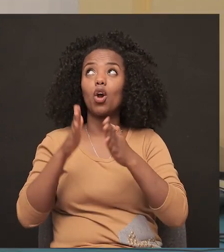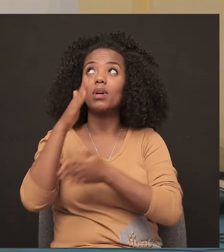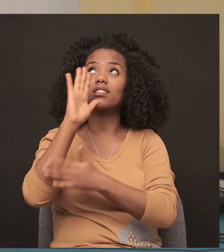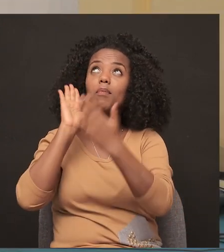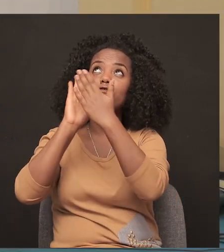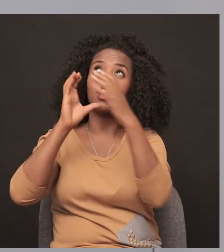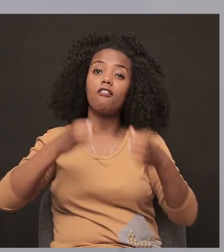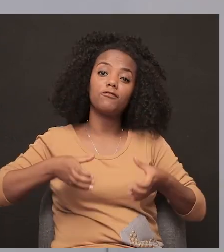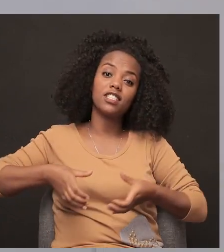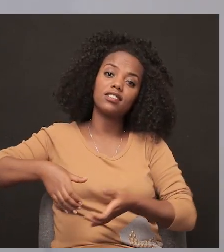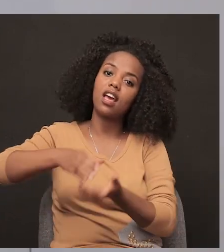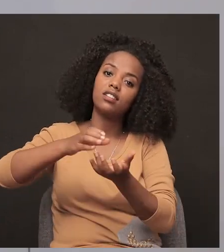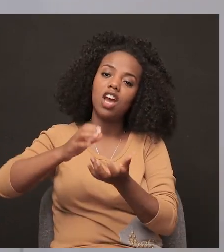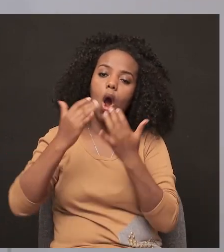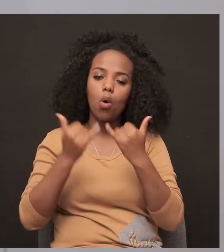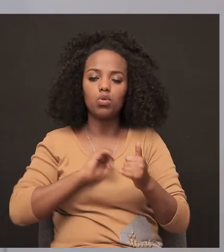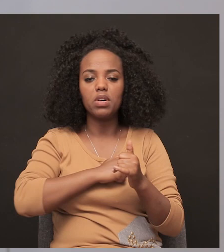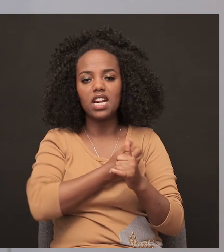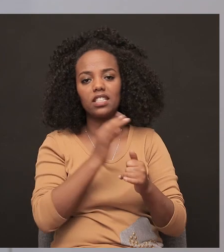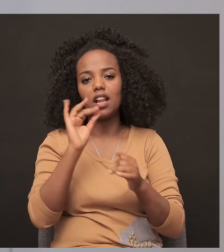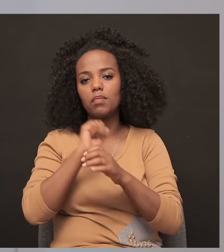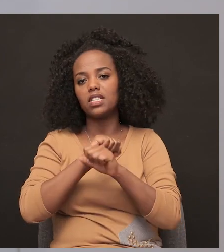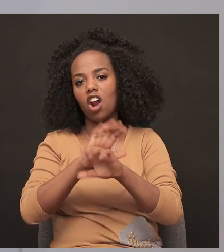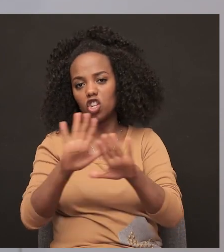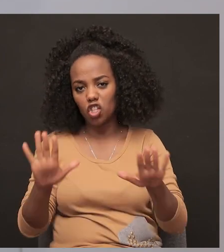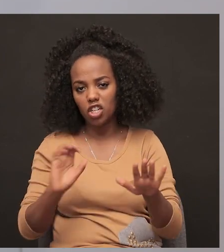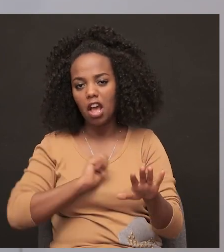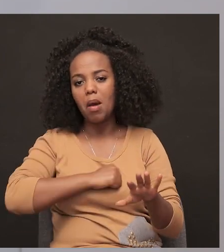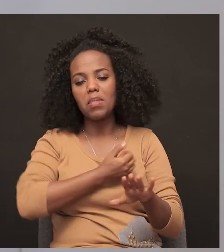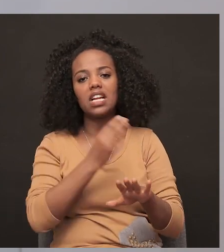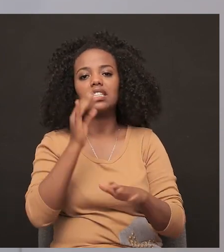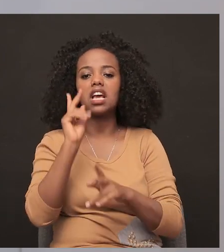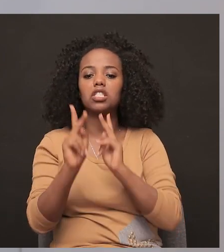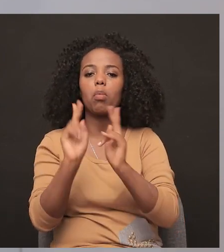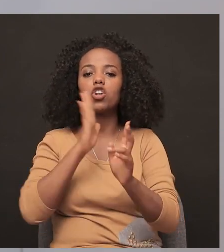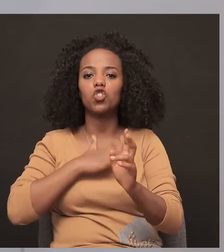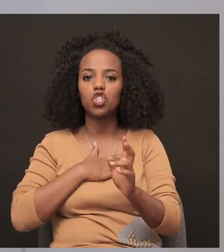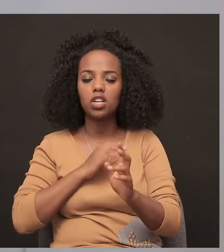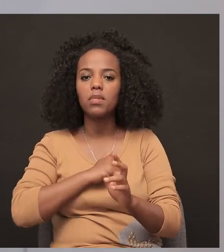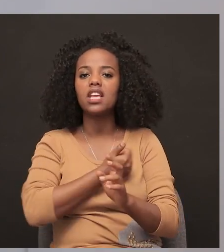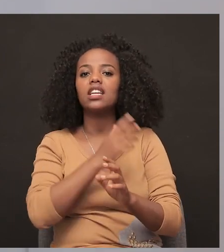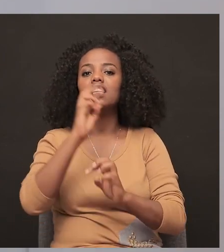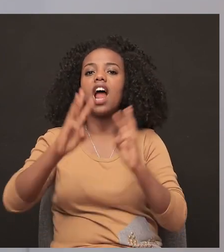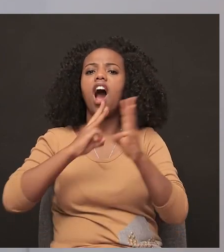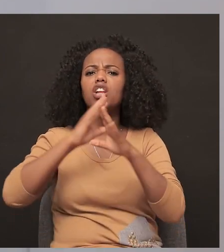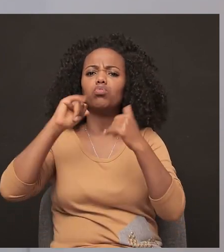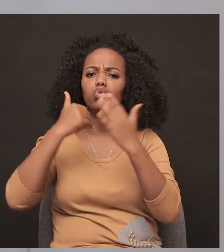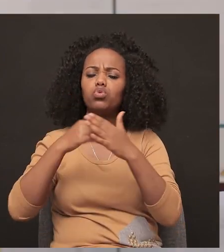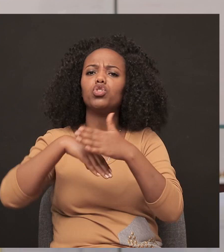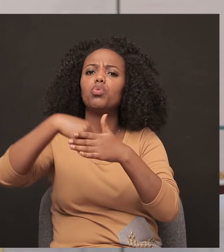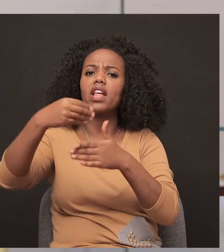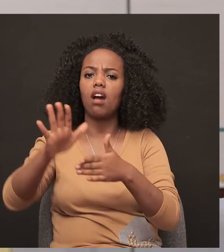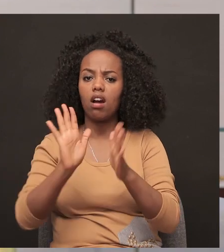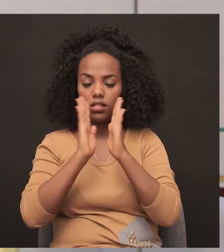ፊት አፍስሰን አሁን ምህረት ለምድራችን ምህረት ለህዝባችን ምህረት ለዓለም ሁሉ